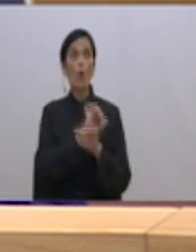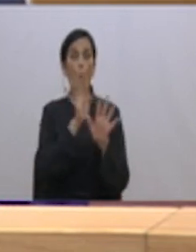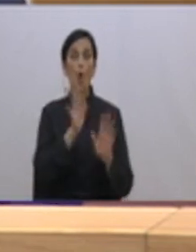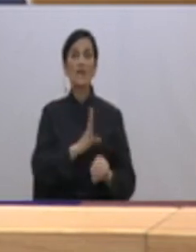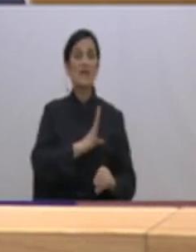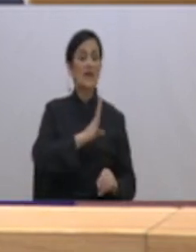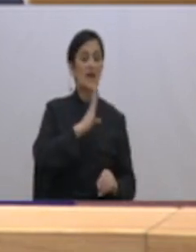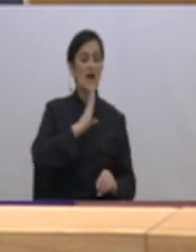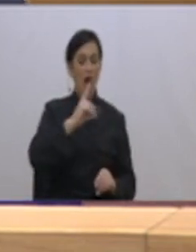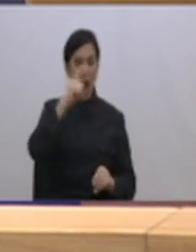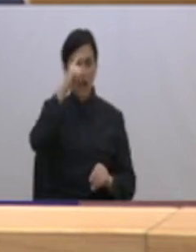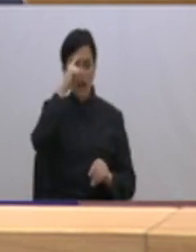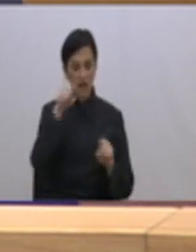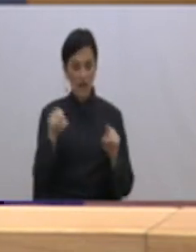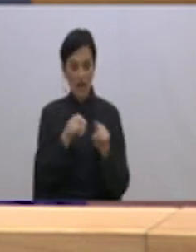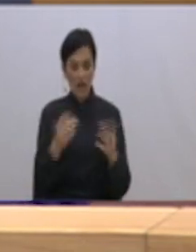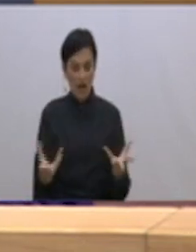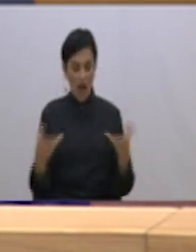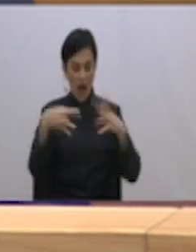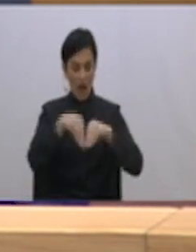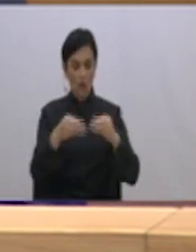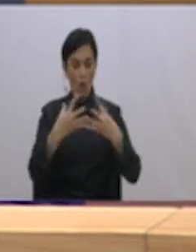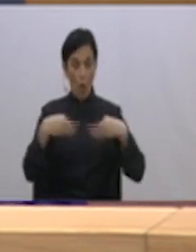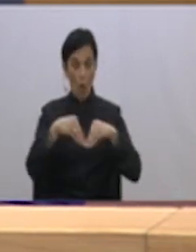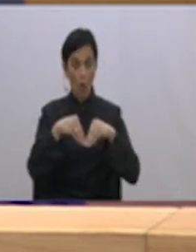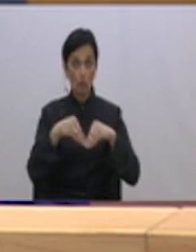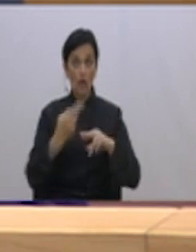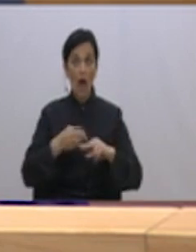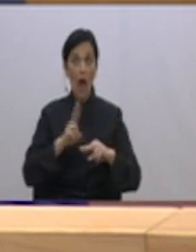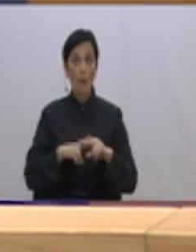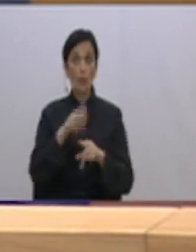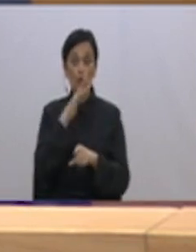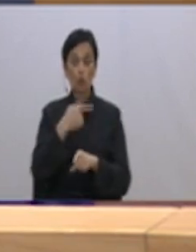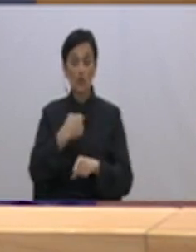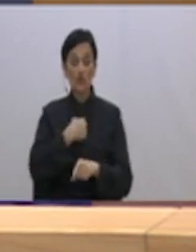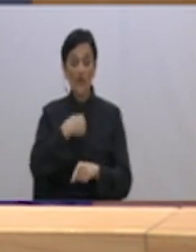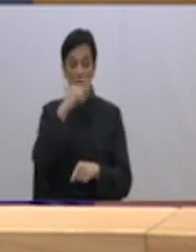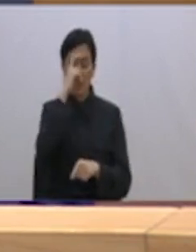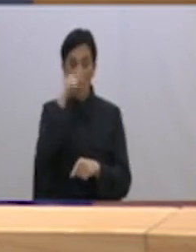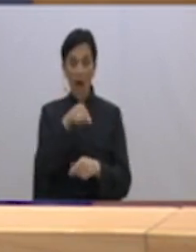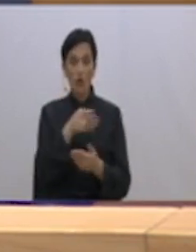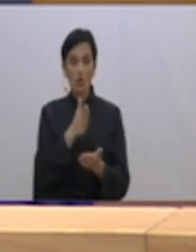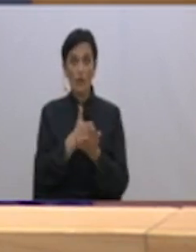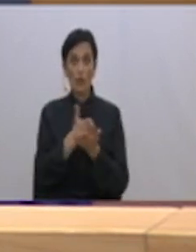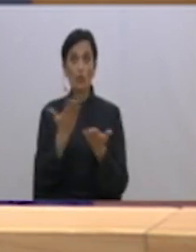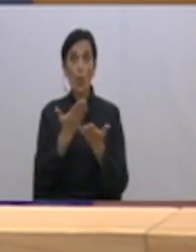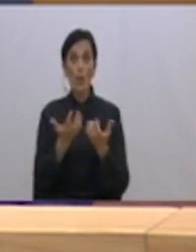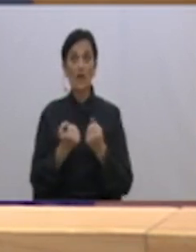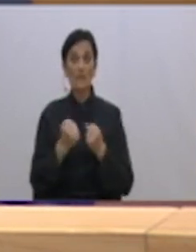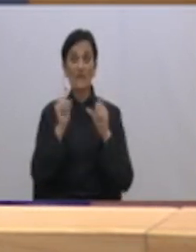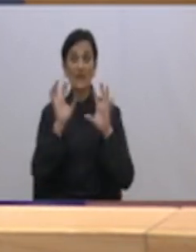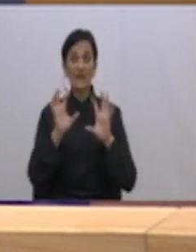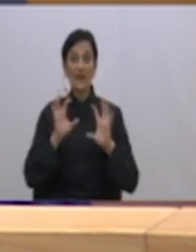და მამაკაცის ერთობით შექმნილი ოჯახი. Და ამავდროულად ჩვენ ვართ ის ხელისუფლება, რომელმაც მივიღეთ